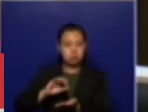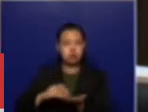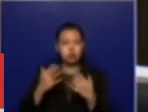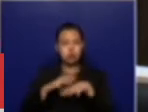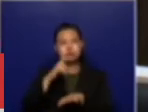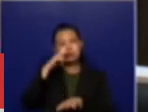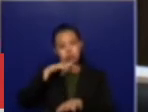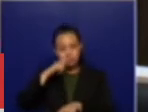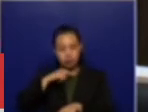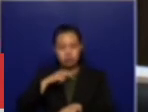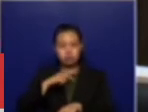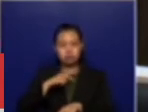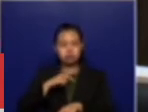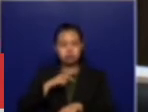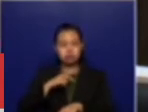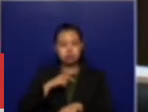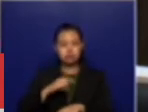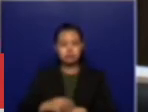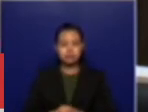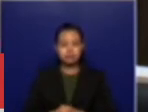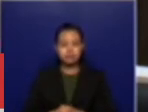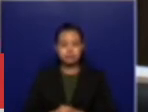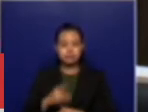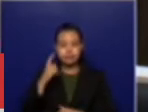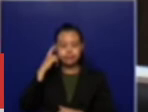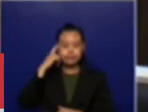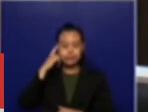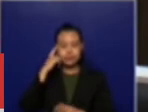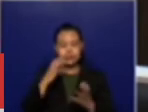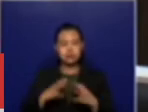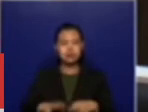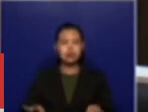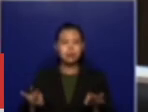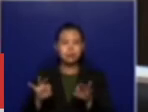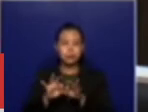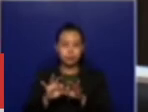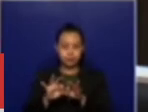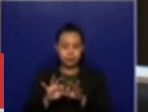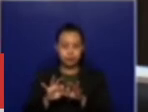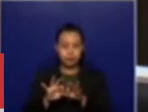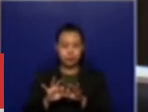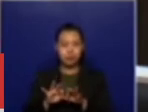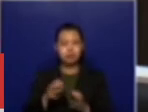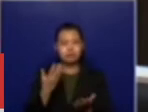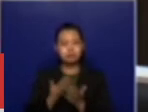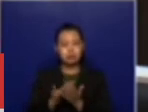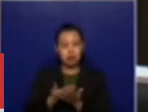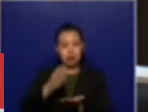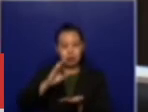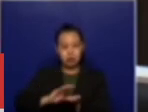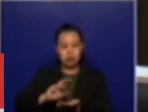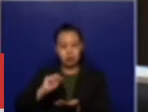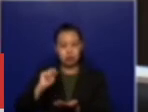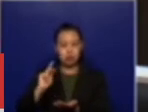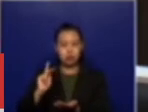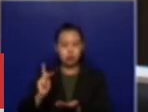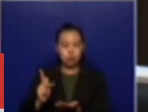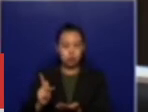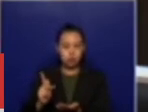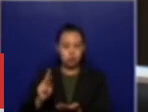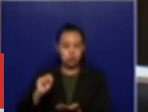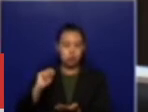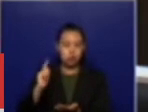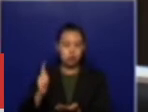านี้มันมีความสำคัญที่การจัดสรรงบประมาณการลงทุนภาครัฐนะครับ